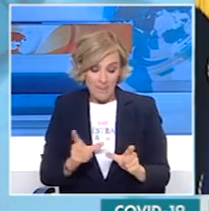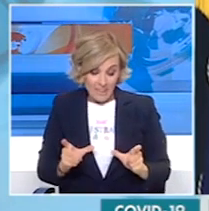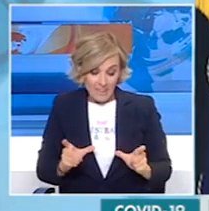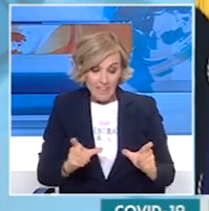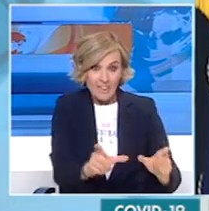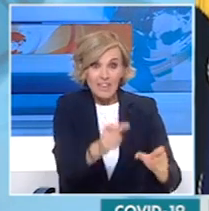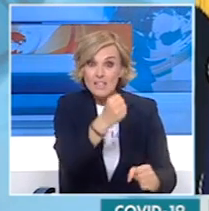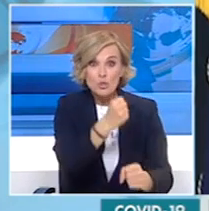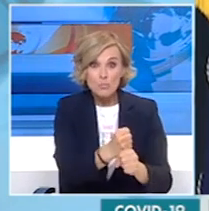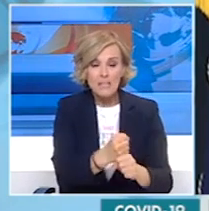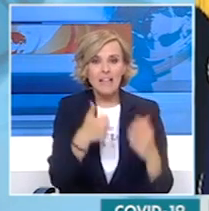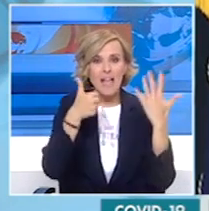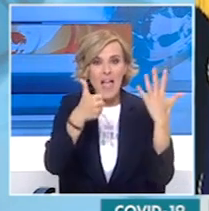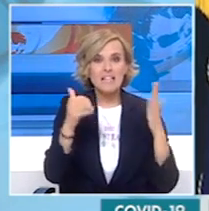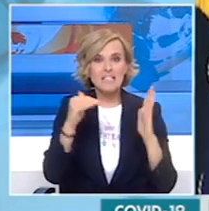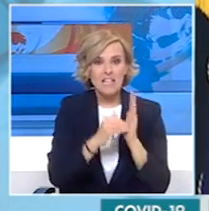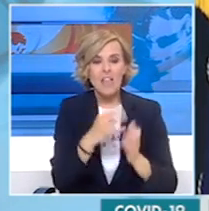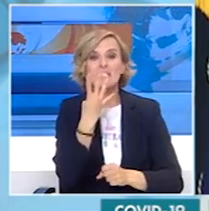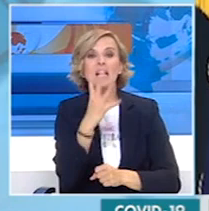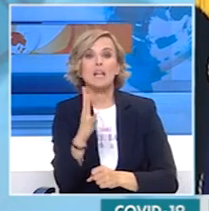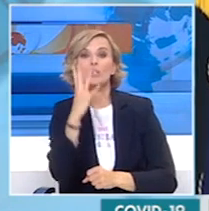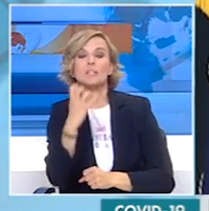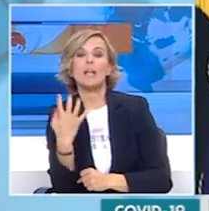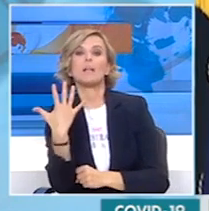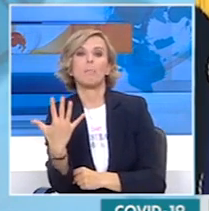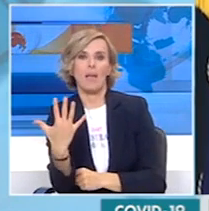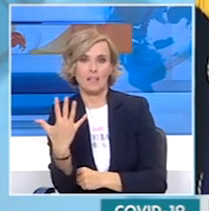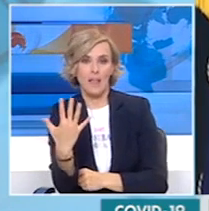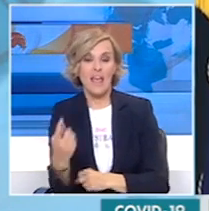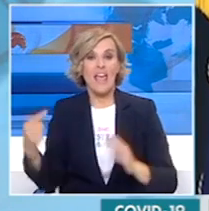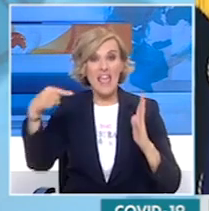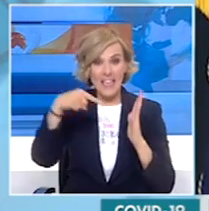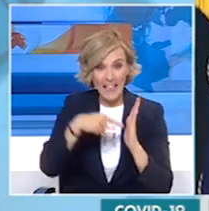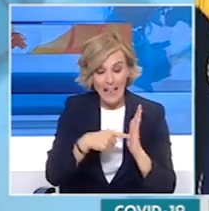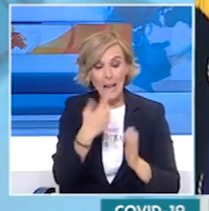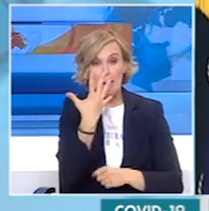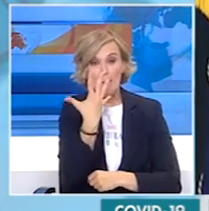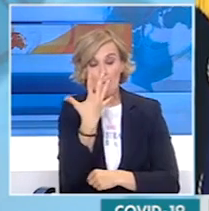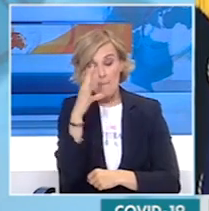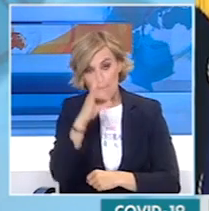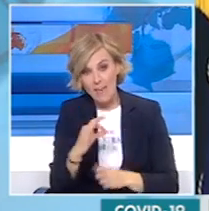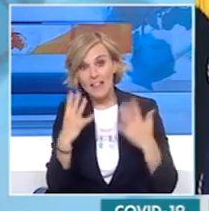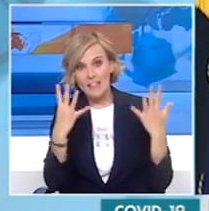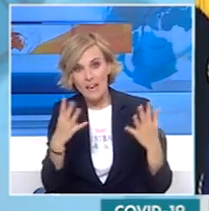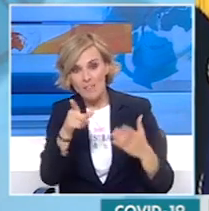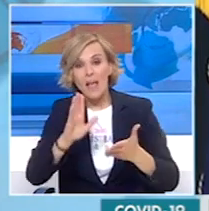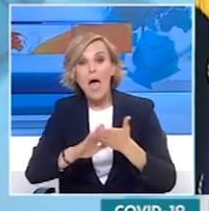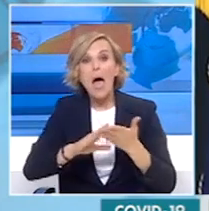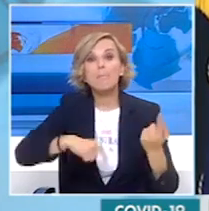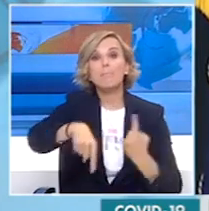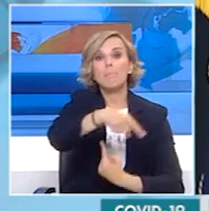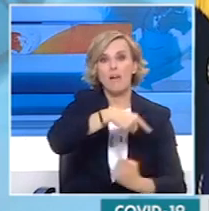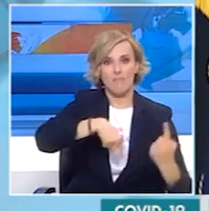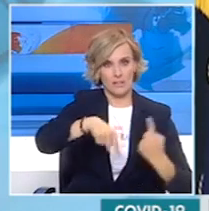6.645 που έχουν επιστρέψει από το εξωτερικό και 1.059 στενές επαφές κρουσμάτων. Θα ήθελα επίσης να σας ενημερώσω ότι μέχρι σήμερα